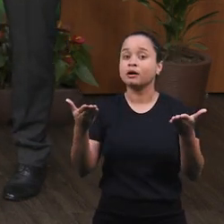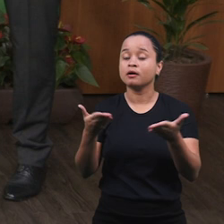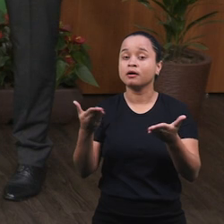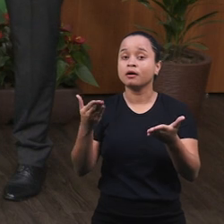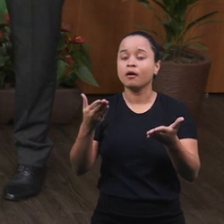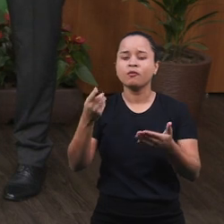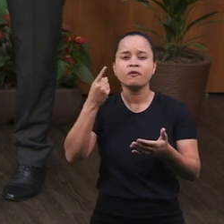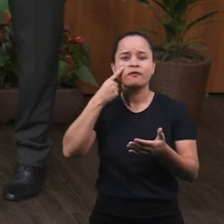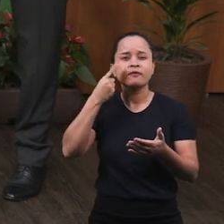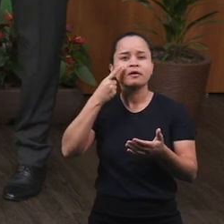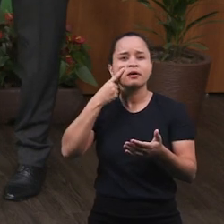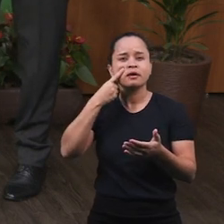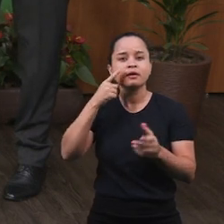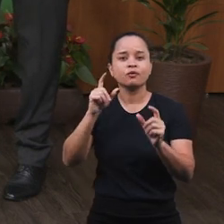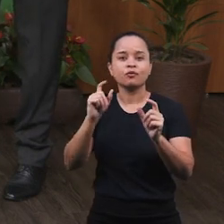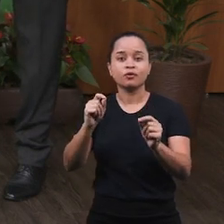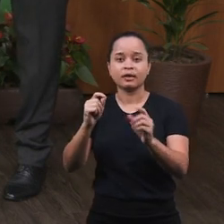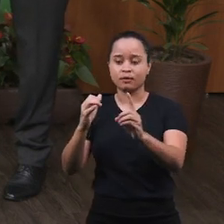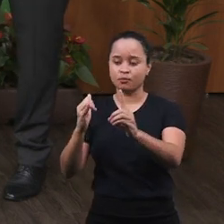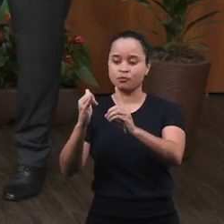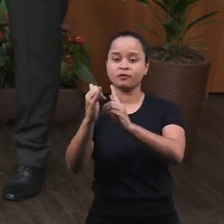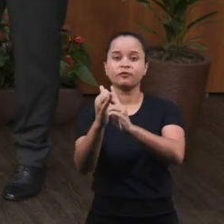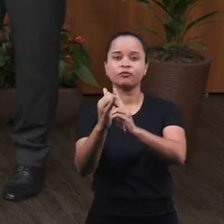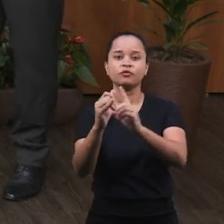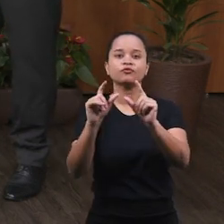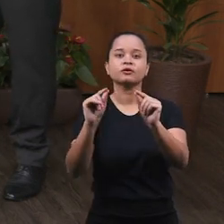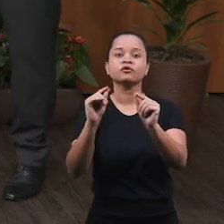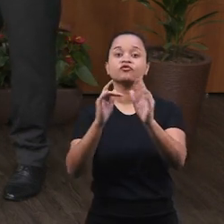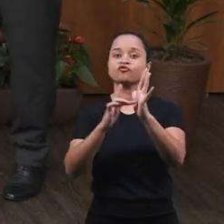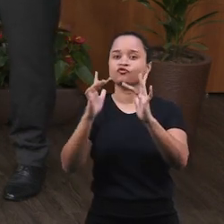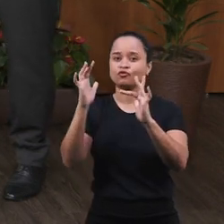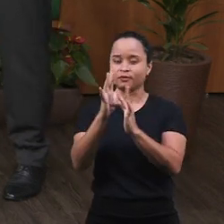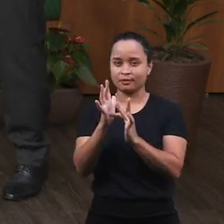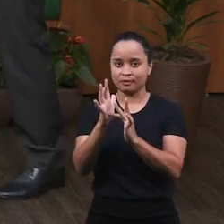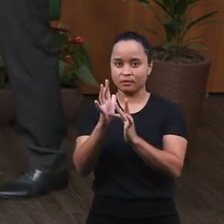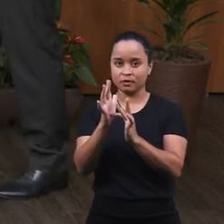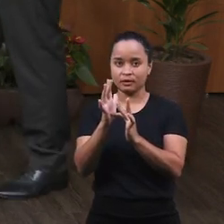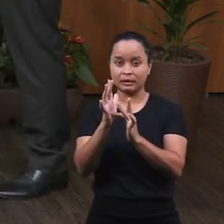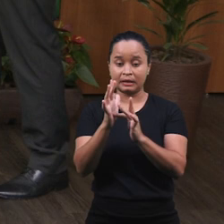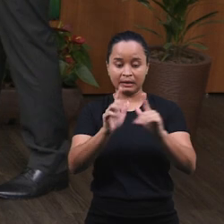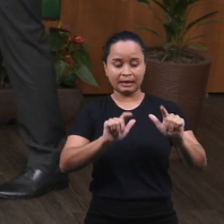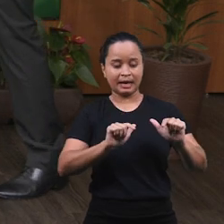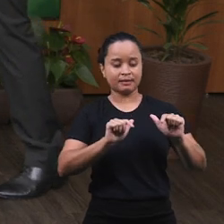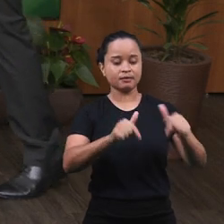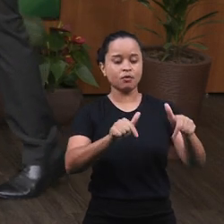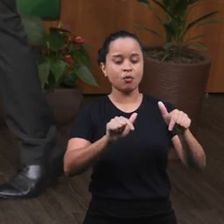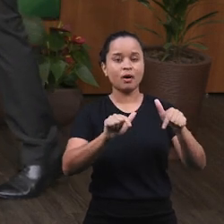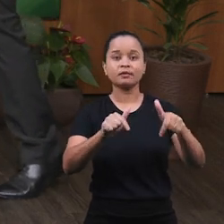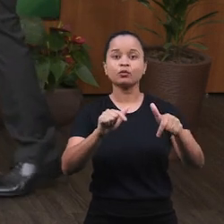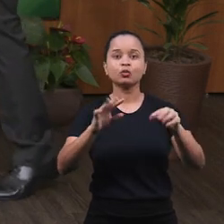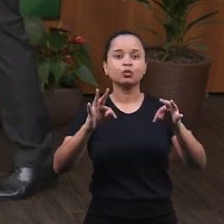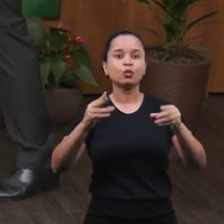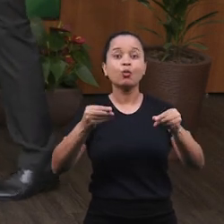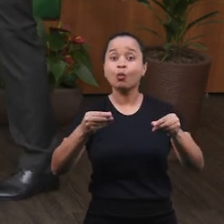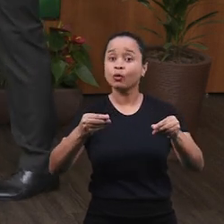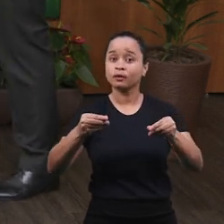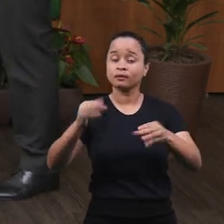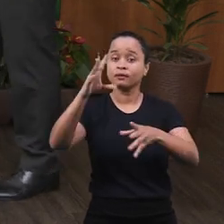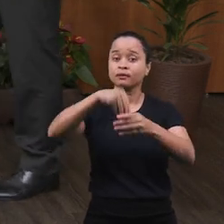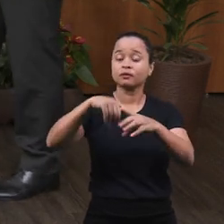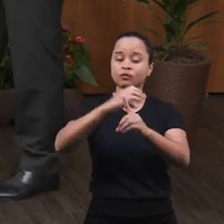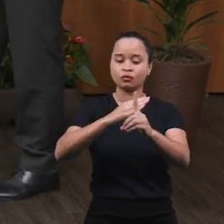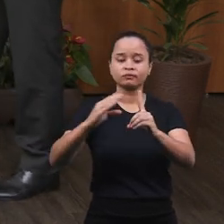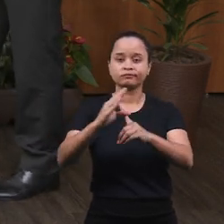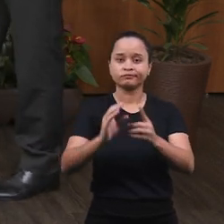la préfigure prophétique du Seigneur Jésus dans tous les aspects de ce culte.